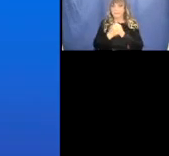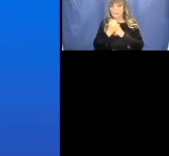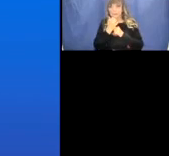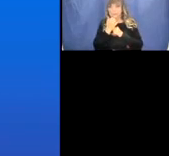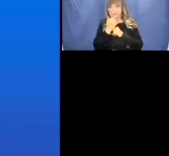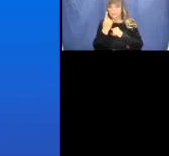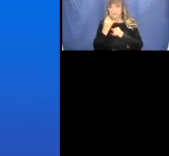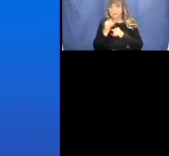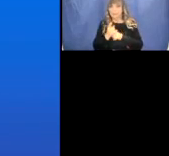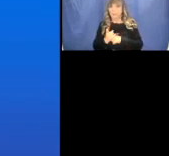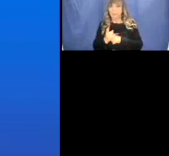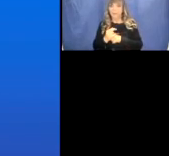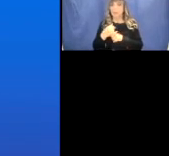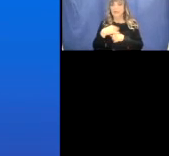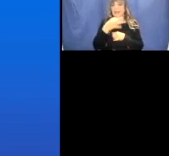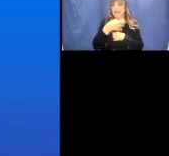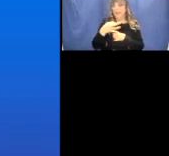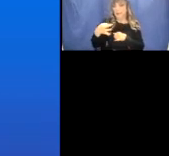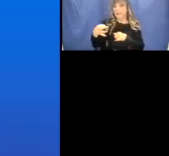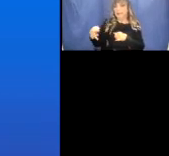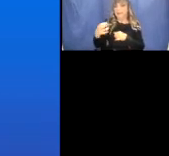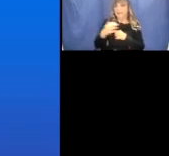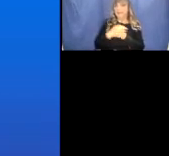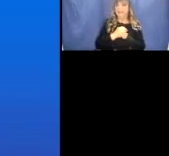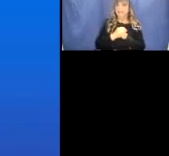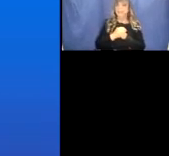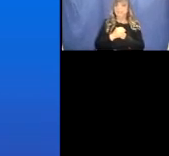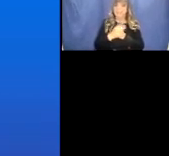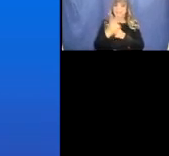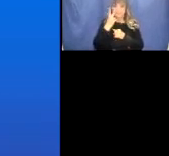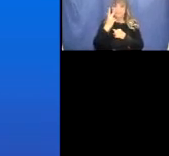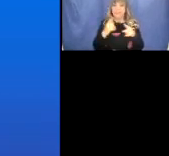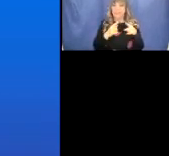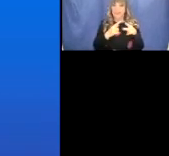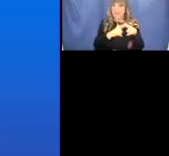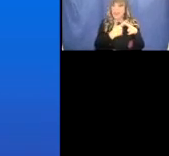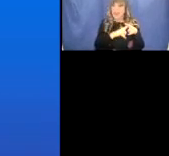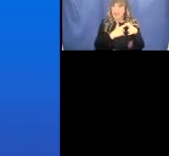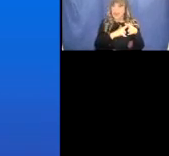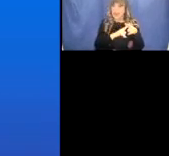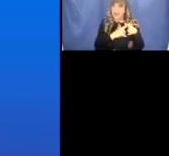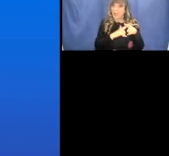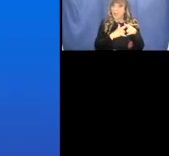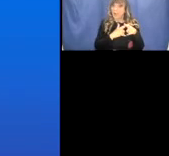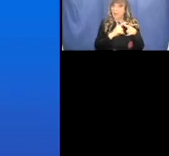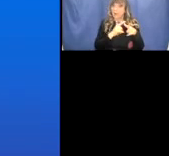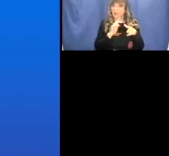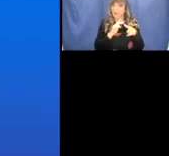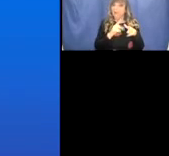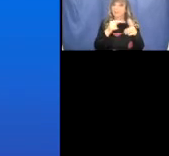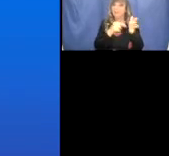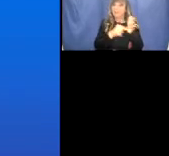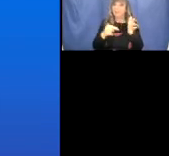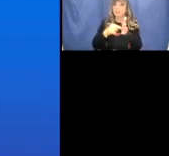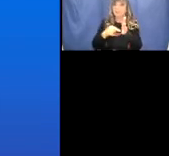queste regolarità e vede che appunto gli angoli tornati a fare le facce erano costanti